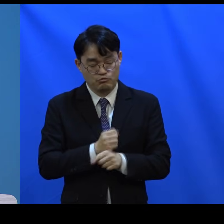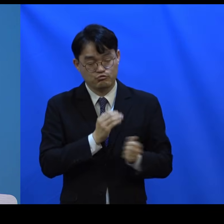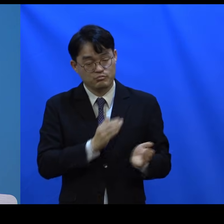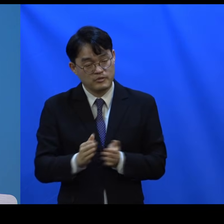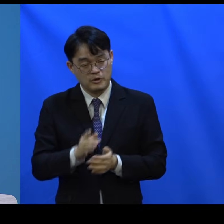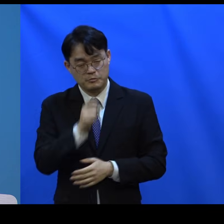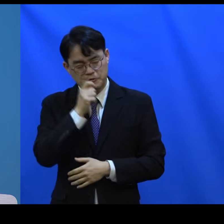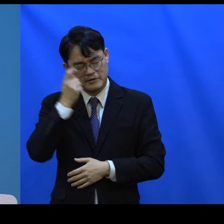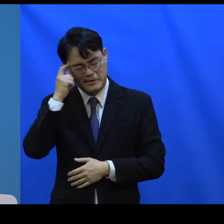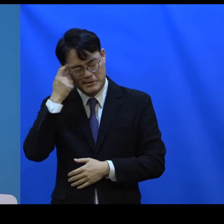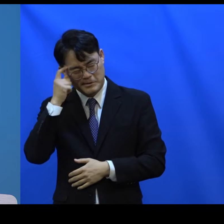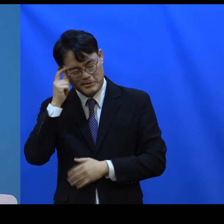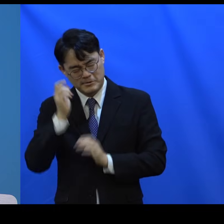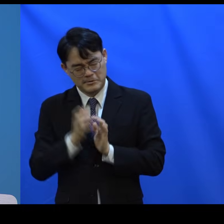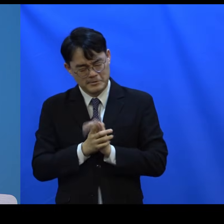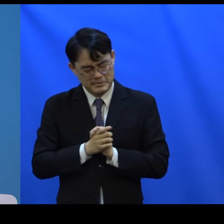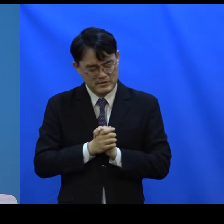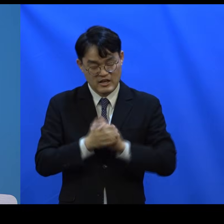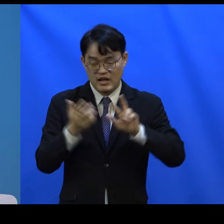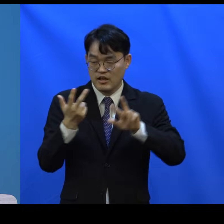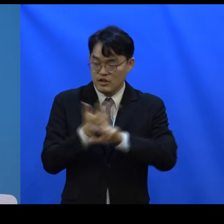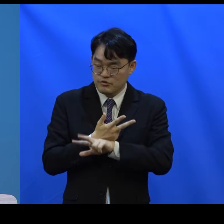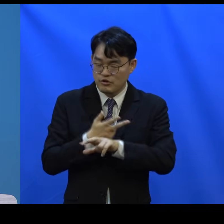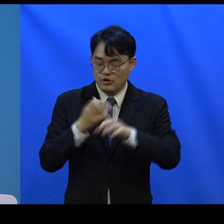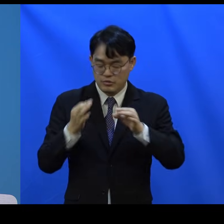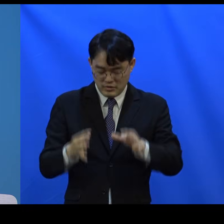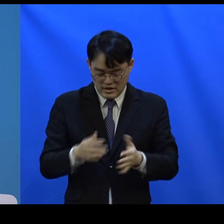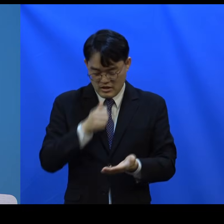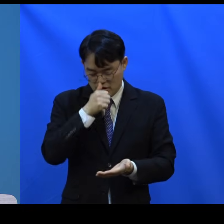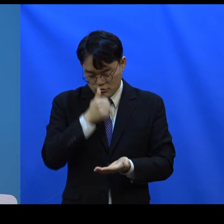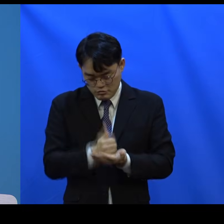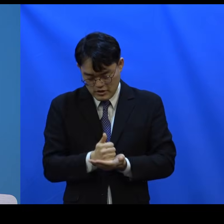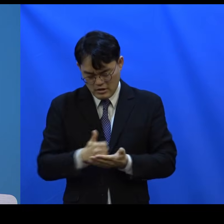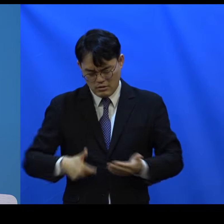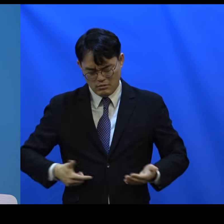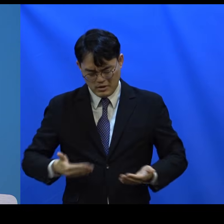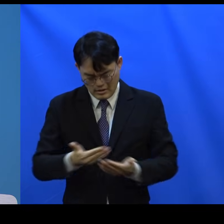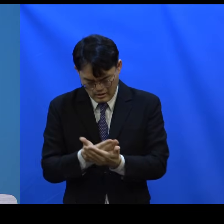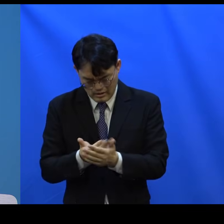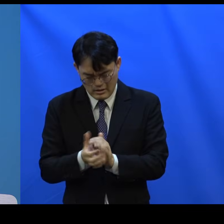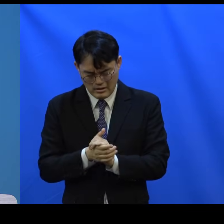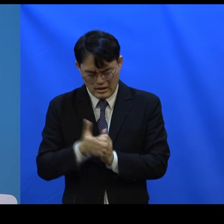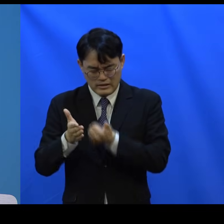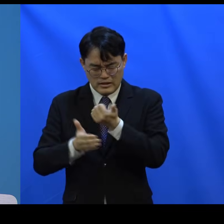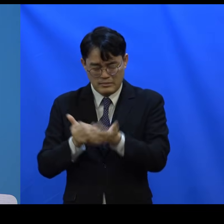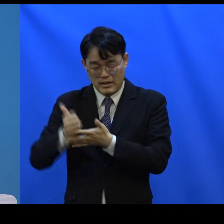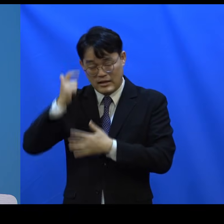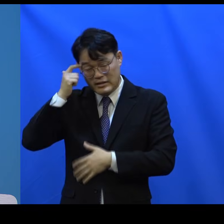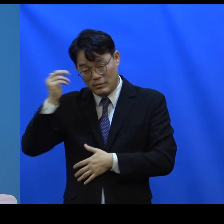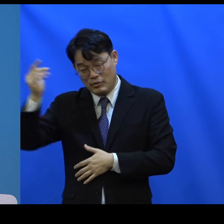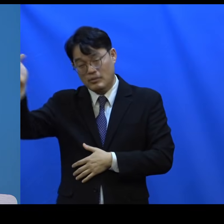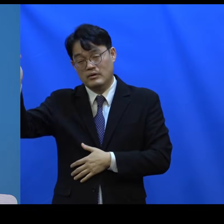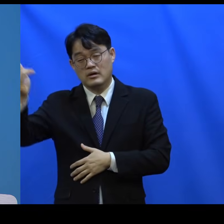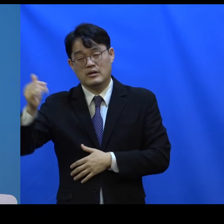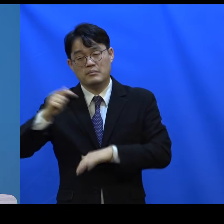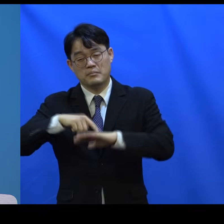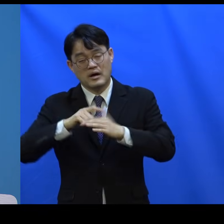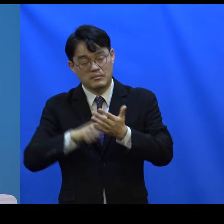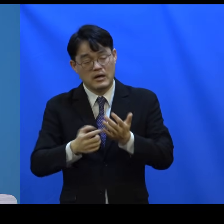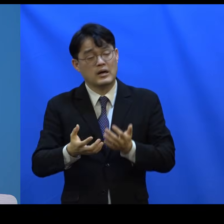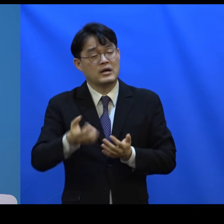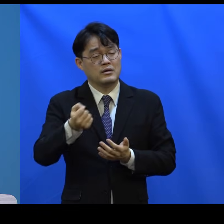묵상도 하고 준비 기도도 하고 한 주간 동안 지었던 죄에 대해서 회개 기도도 하고 하나님에 대한 사모함을 가지고